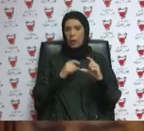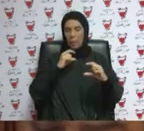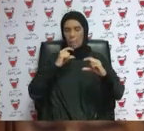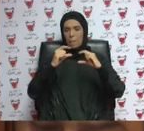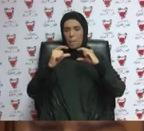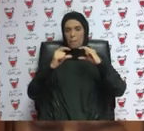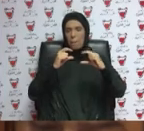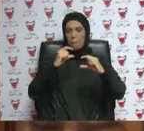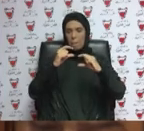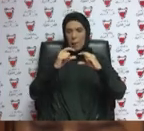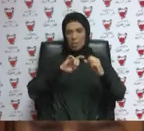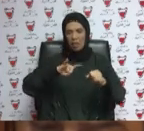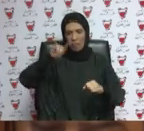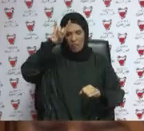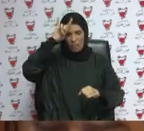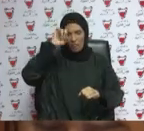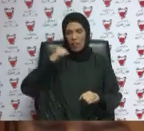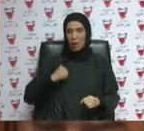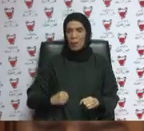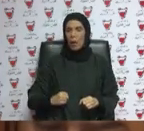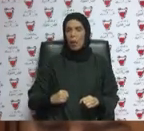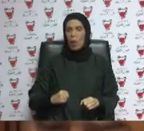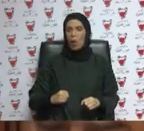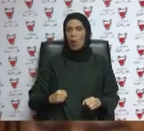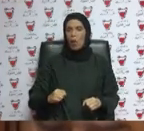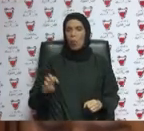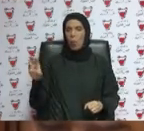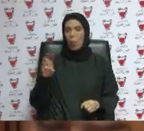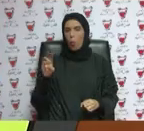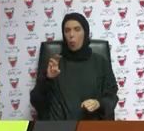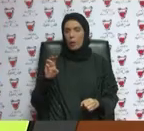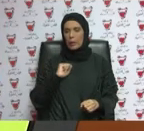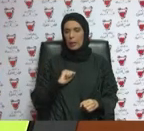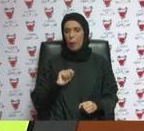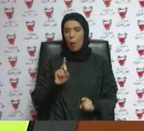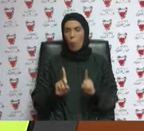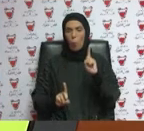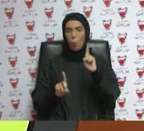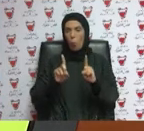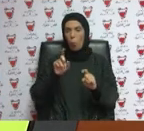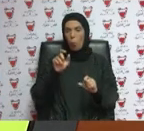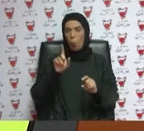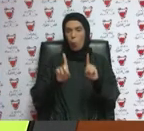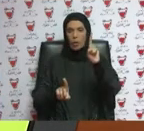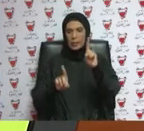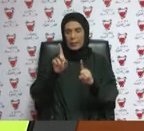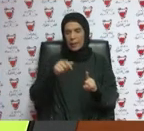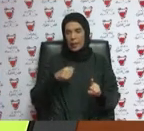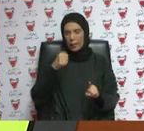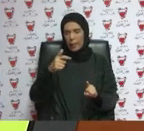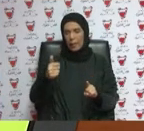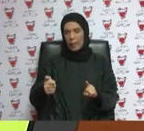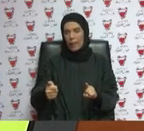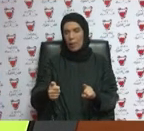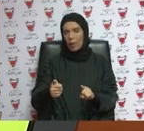المركزي وكذلك الشركات المساهمة المسجلة في بورصة البحرين من تعويض دفع رواتب